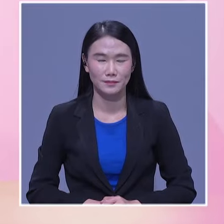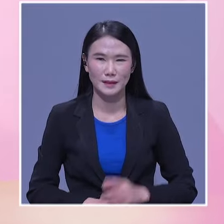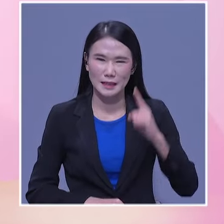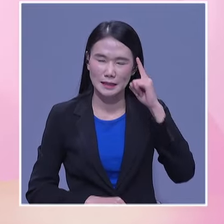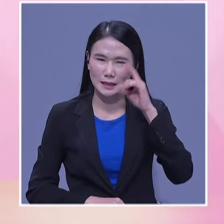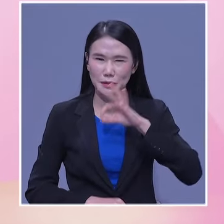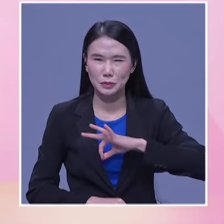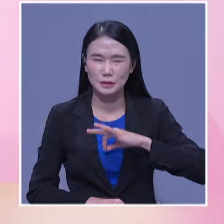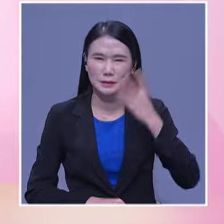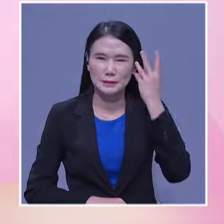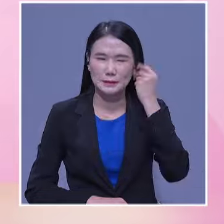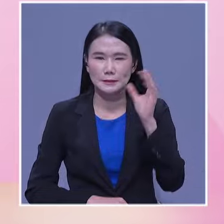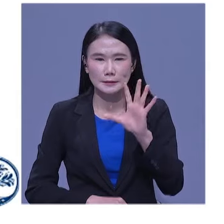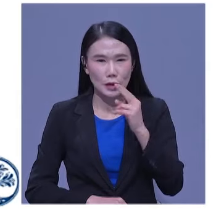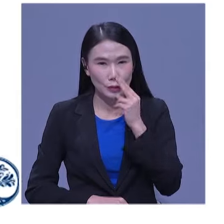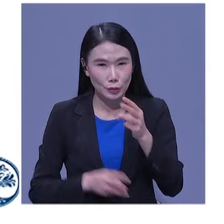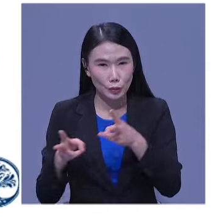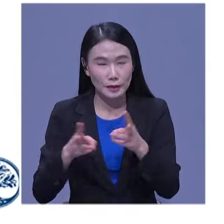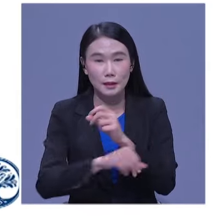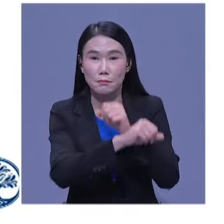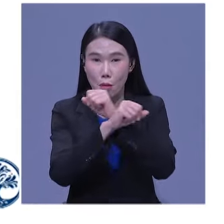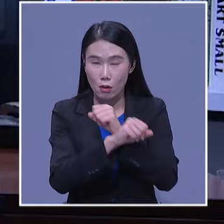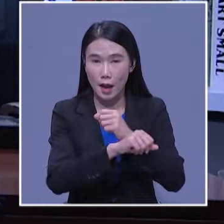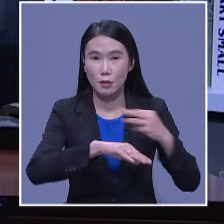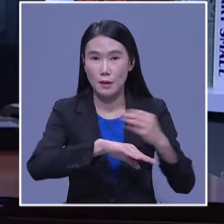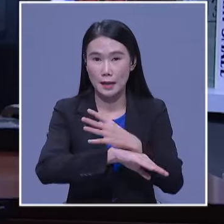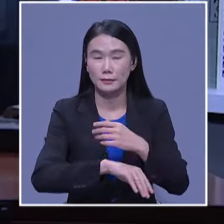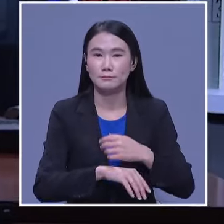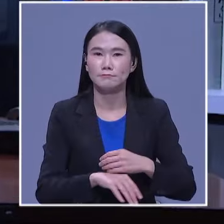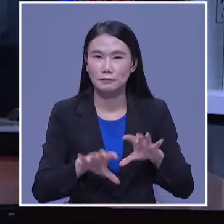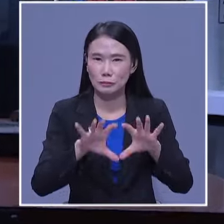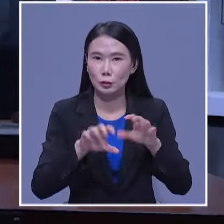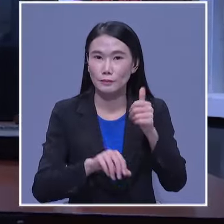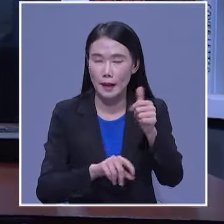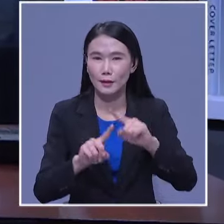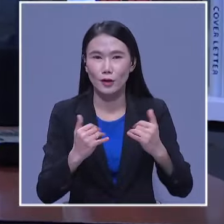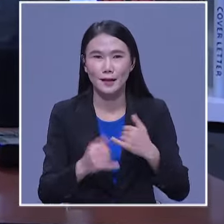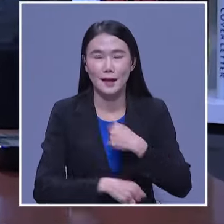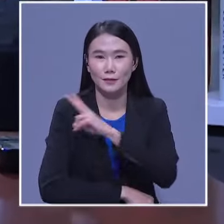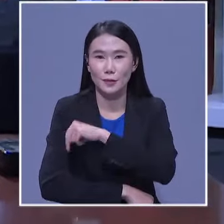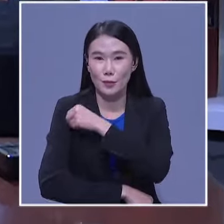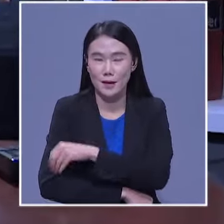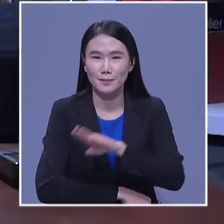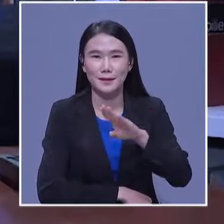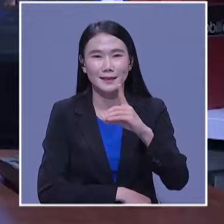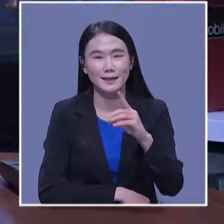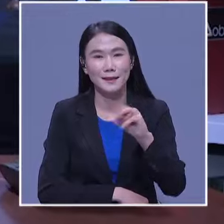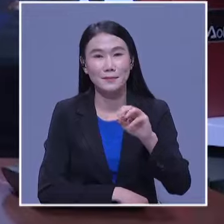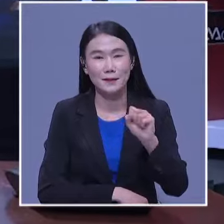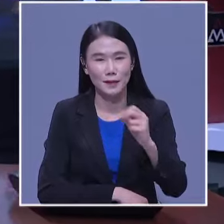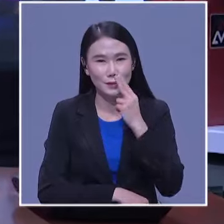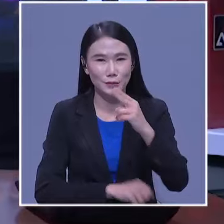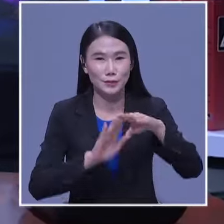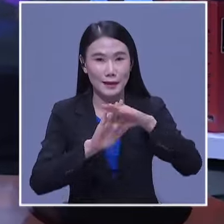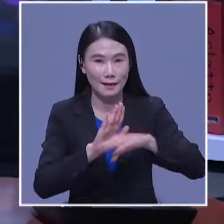กลายเป็นโรคหนักใจเช็คให้ชัดลดความเสี่ยงมะเร็งเต้านม พบกับ BDMS Health Me Please รายการที่จะทำให้เรา